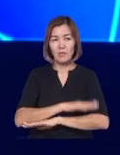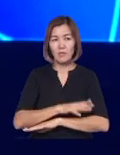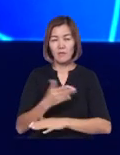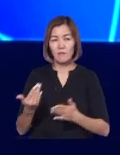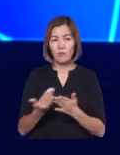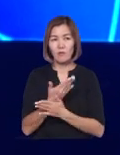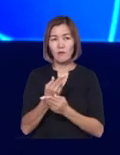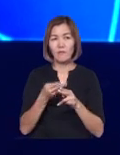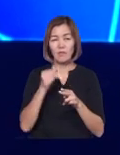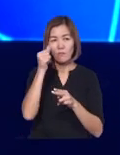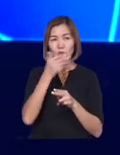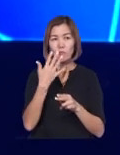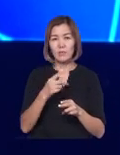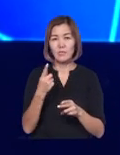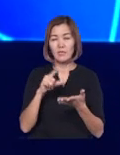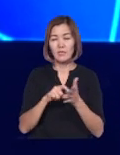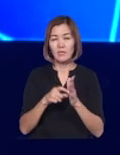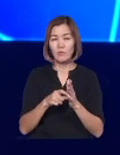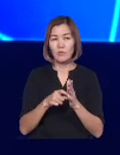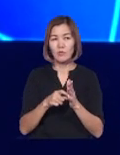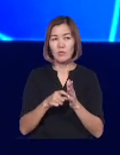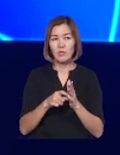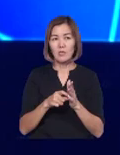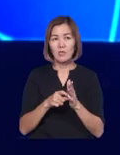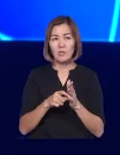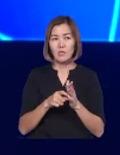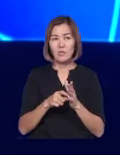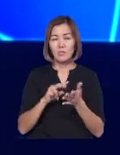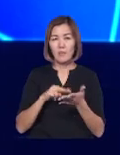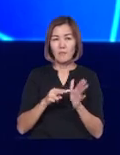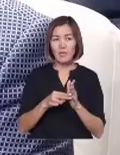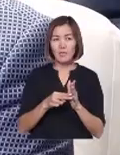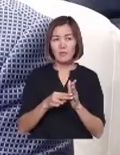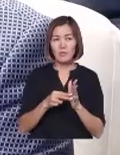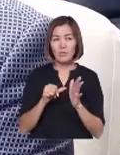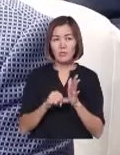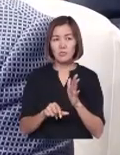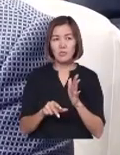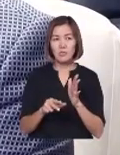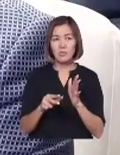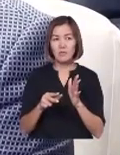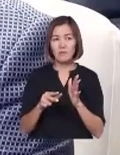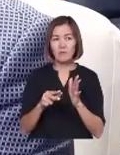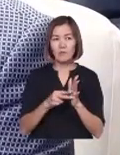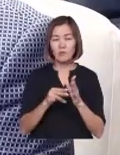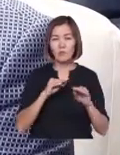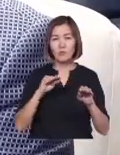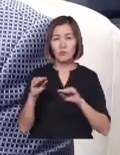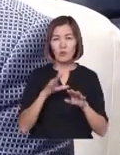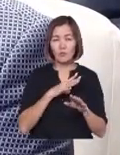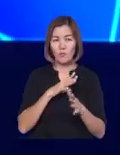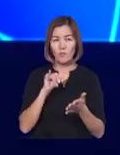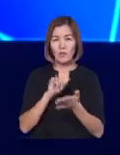модификации, то в этом году 51 кабинетов из запланированных 78 уже установлены.